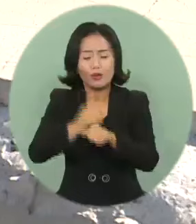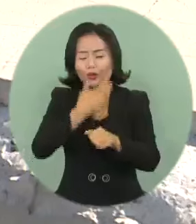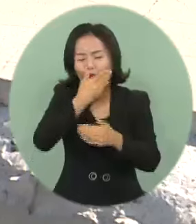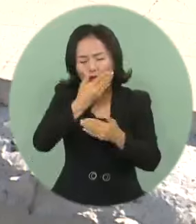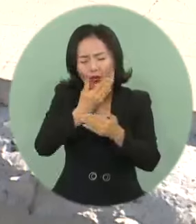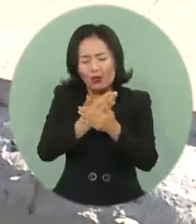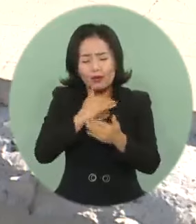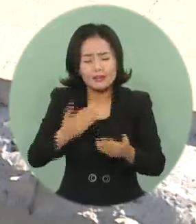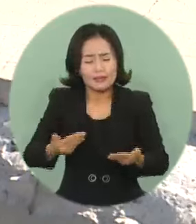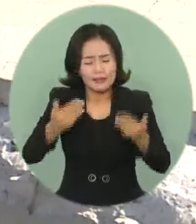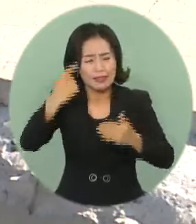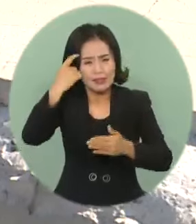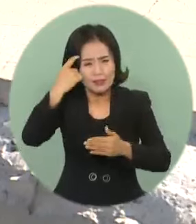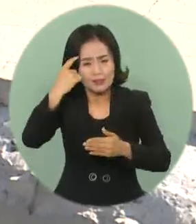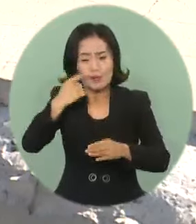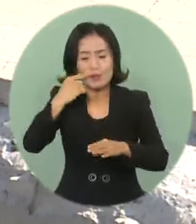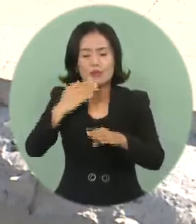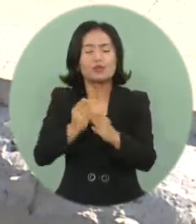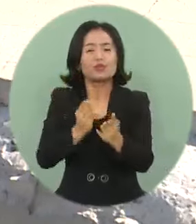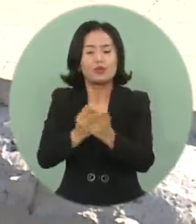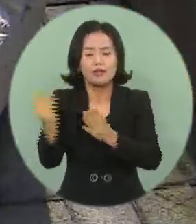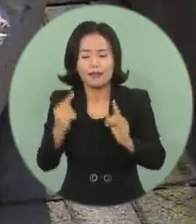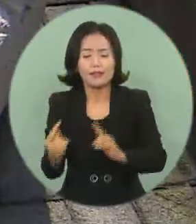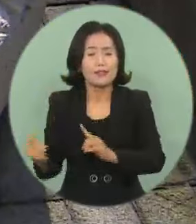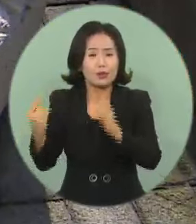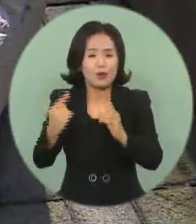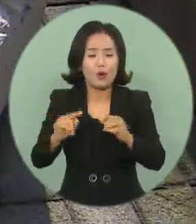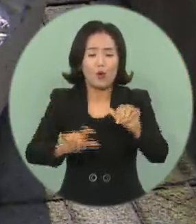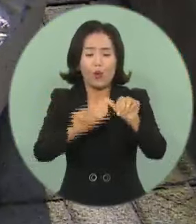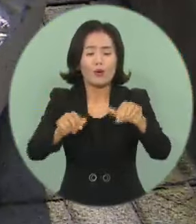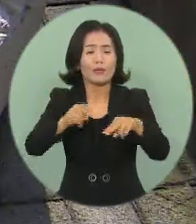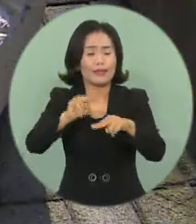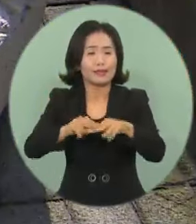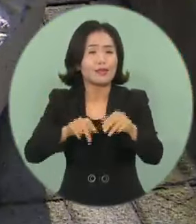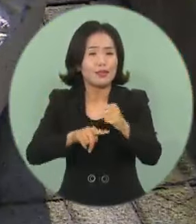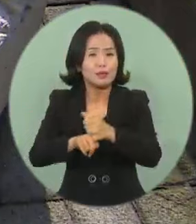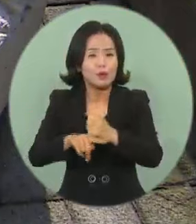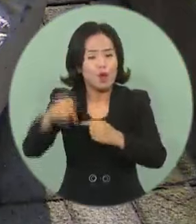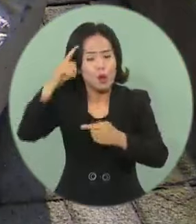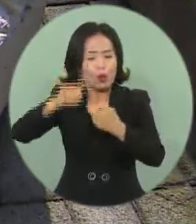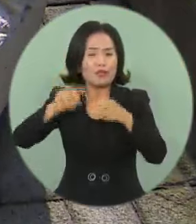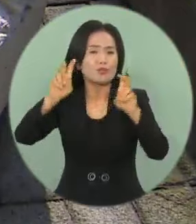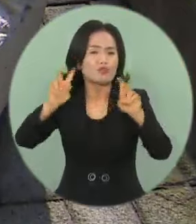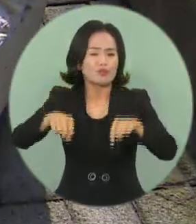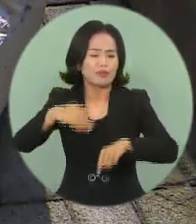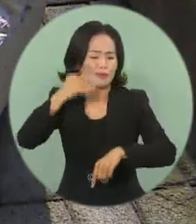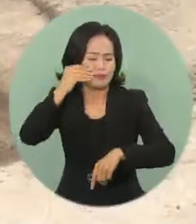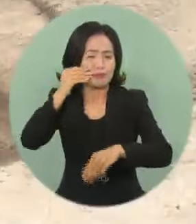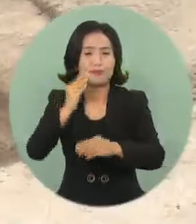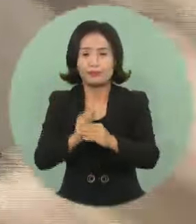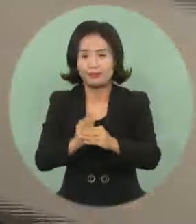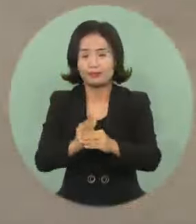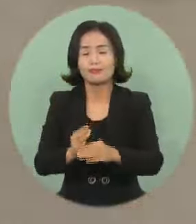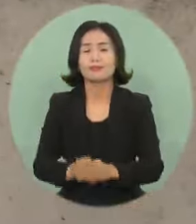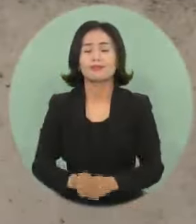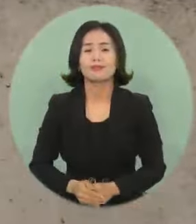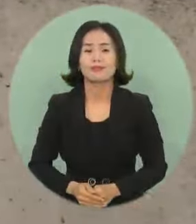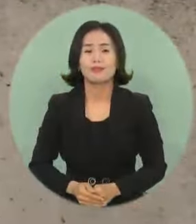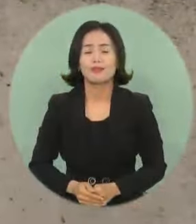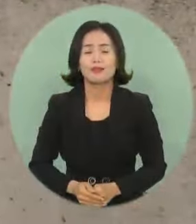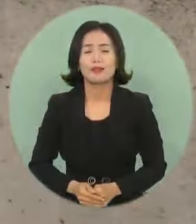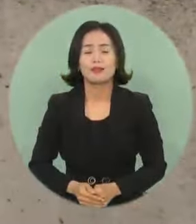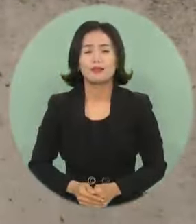숭고한 희생정신과 민주주의를 되새기기 위해 설치된 5월 걸상이 무관심 속에 방치되고 있습니다. MBC